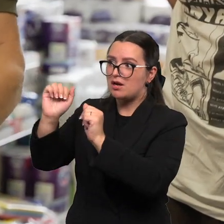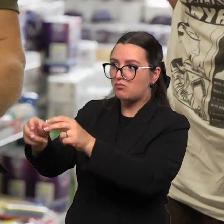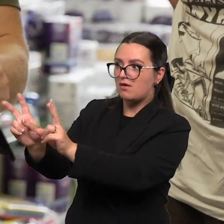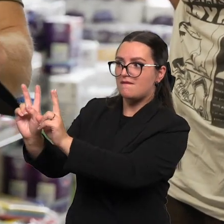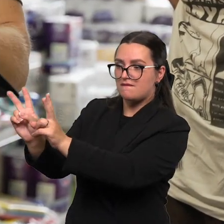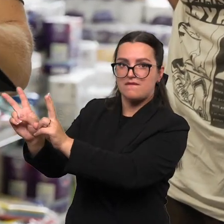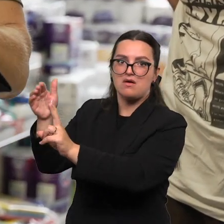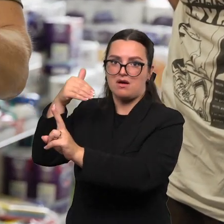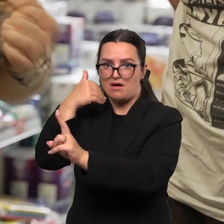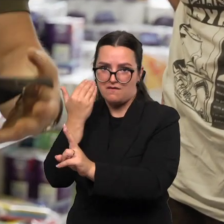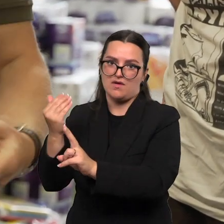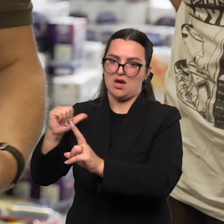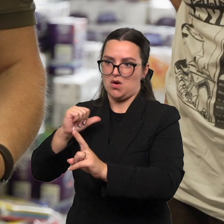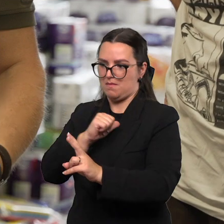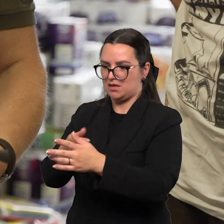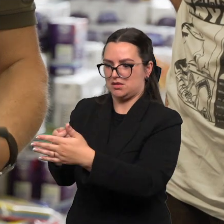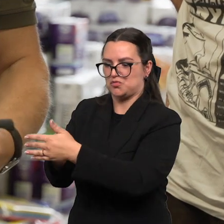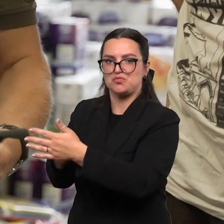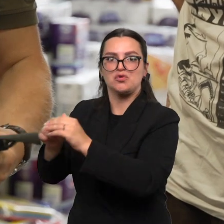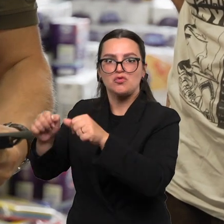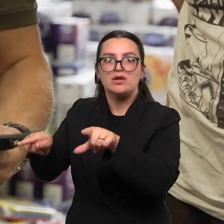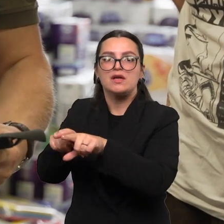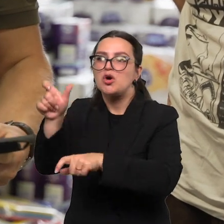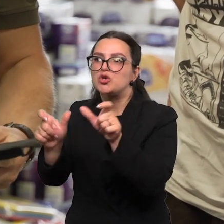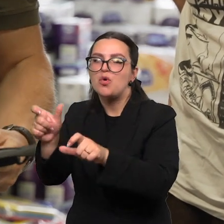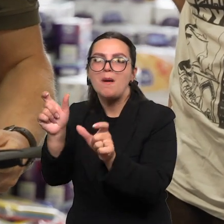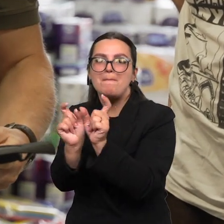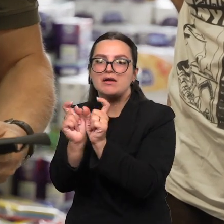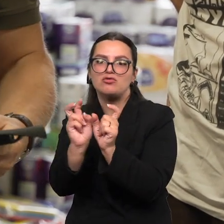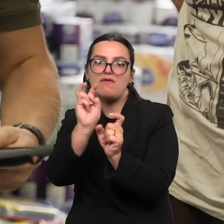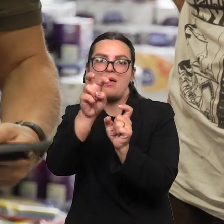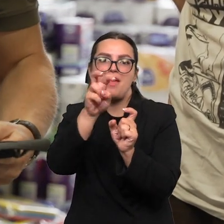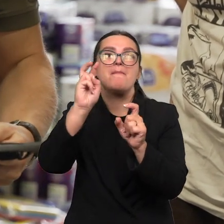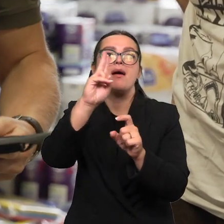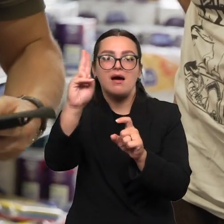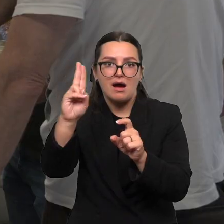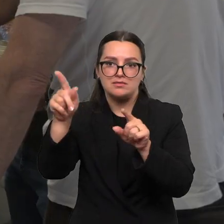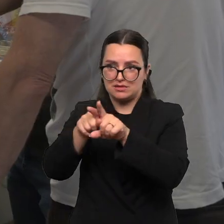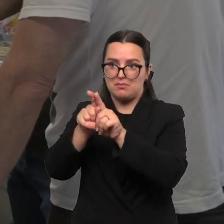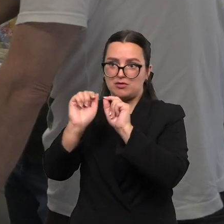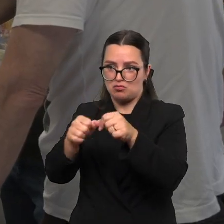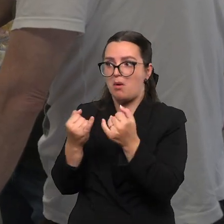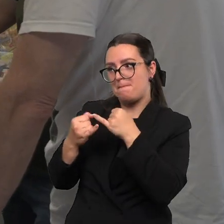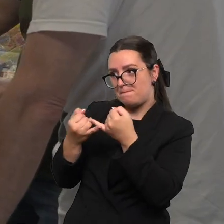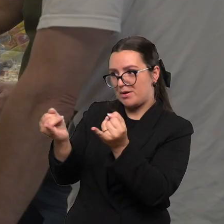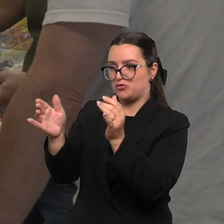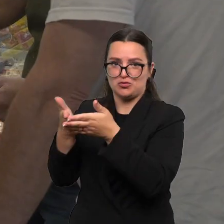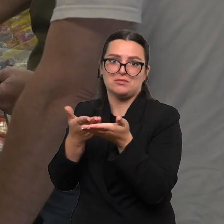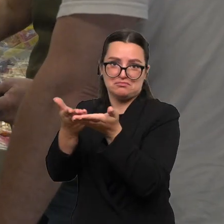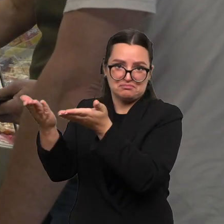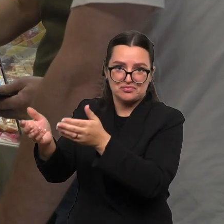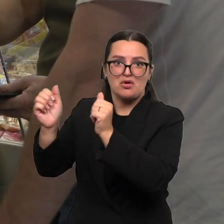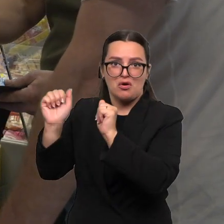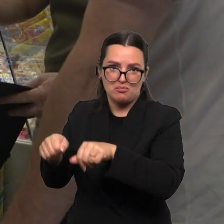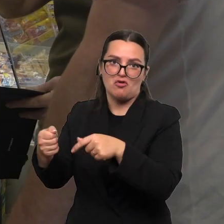tai ar jūs, ar gyventojai netgi gali telefonus palikę įsikrauti, nauda bus. Jeigu jūs galite jiems barteriniais